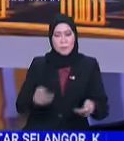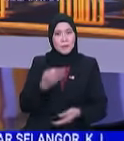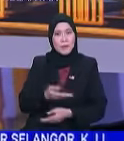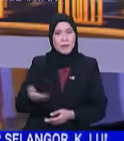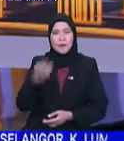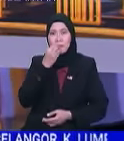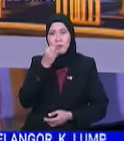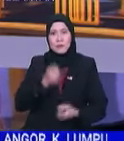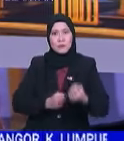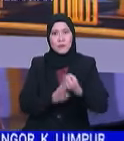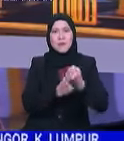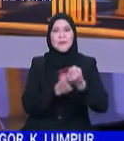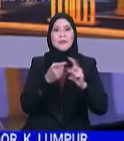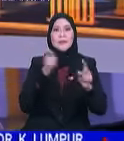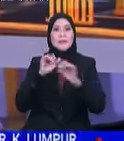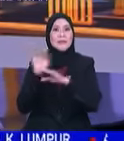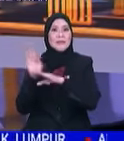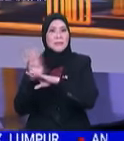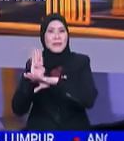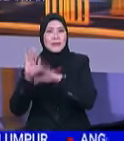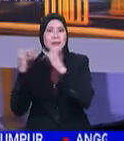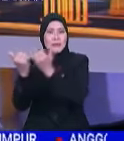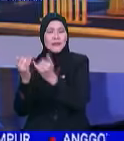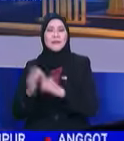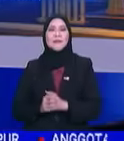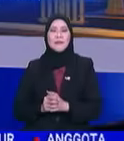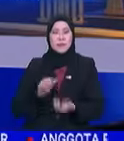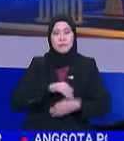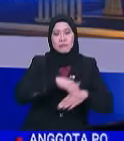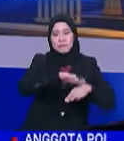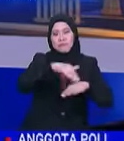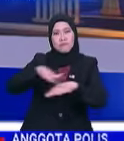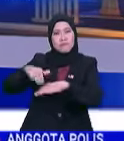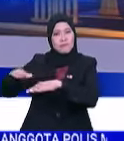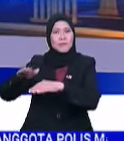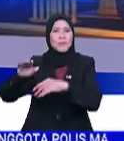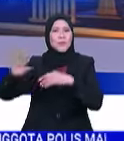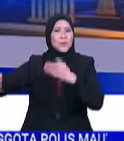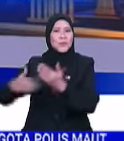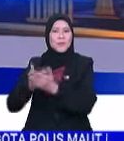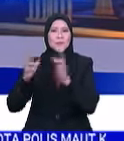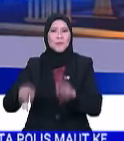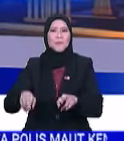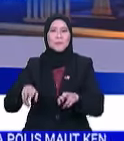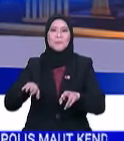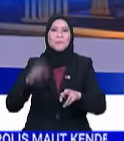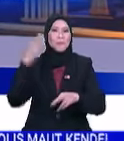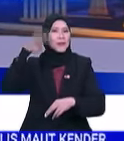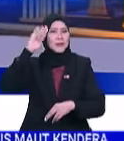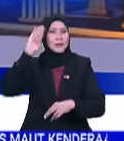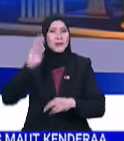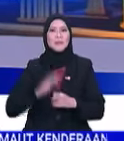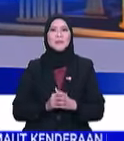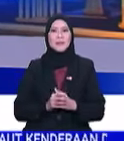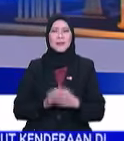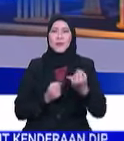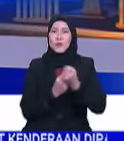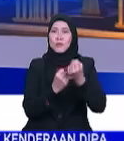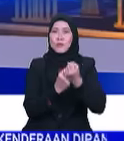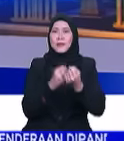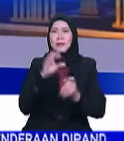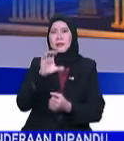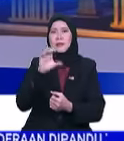hasil sumbangan sebuah syarikat korporat untuk dianggarkan kepada penerima yang layak di seluruh Perlis. Sumbangan diterima menerusi